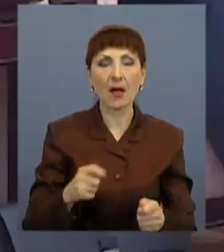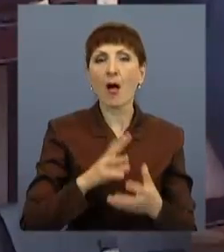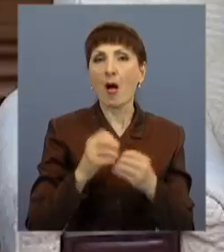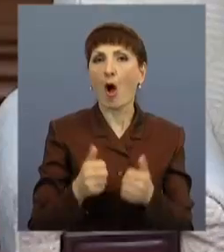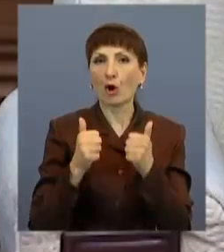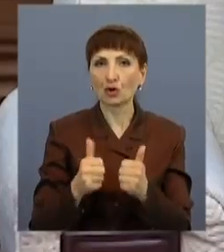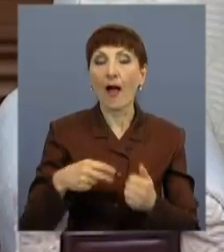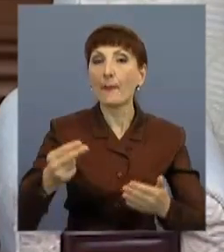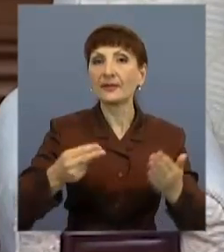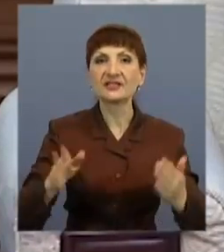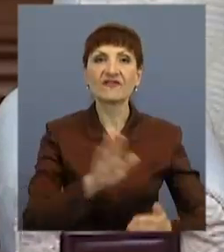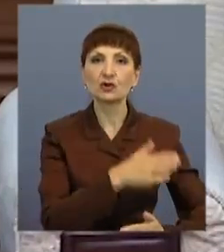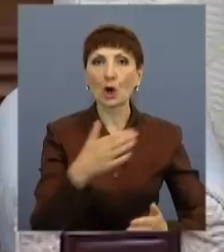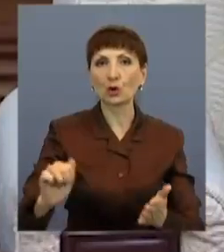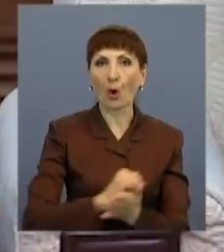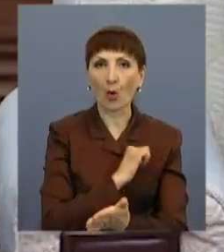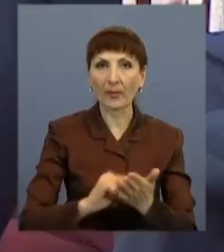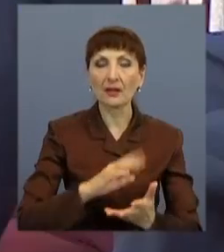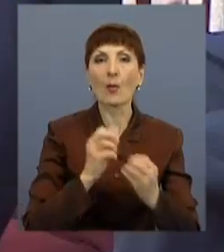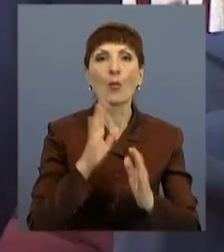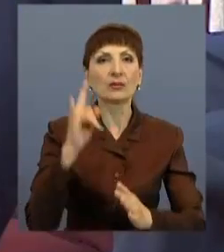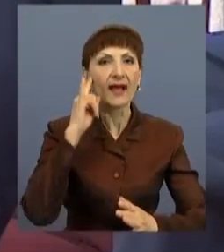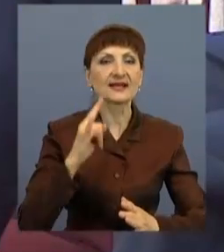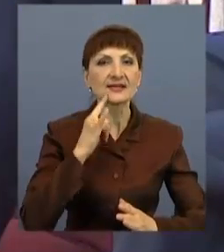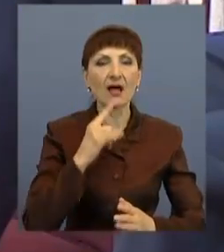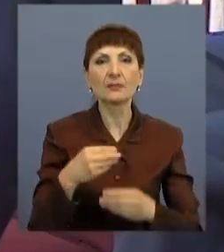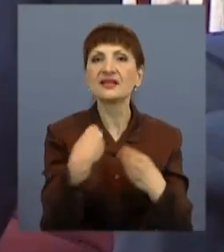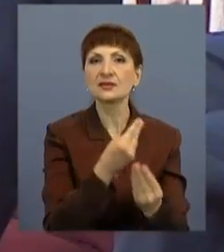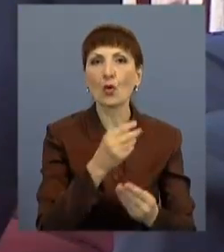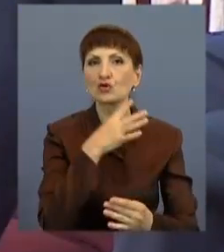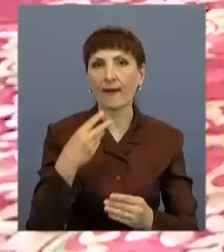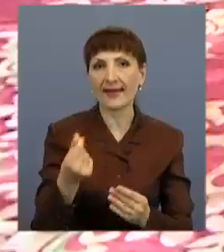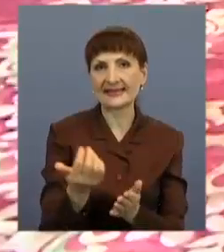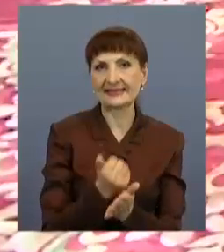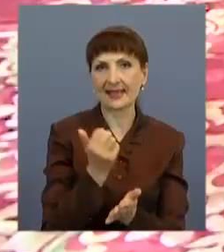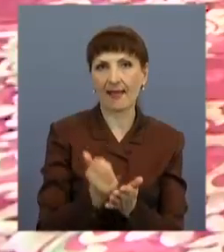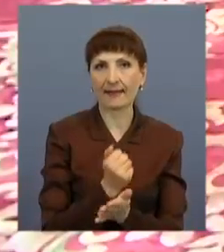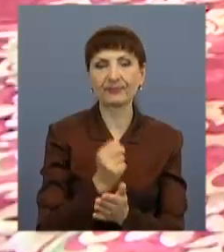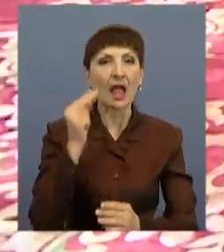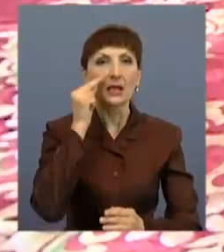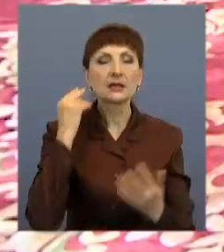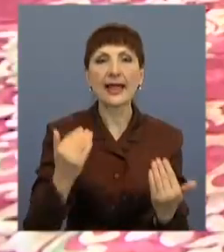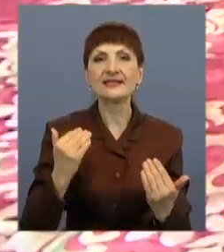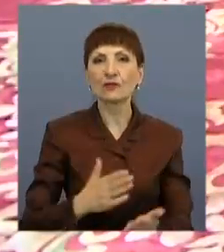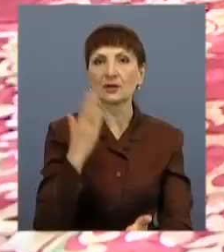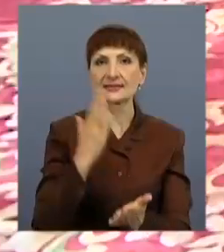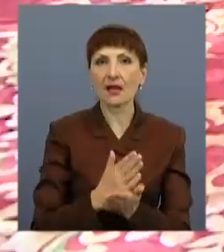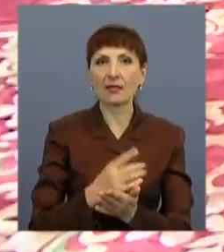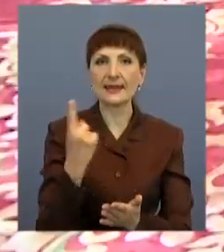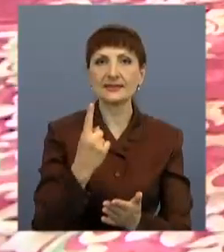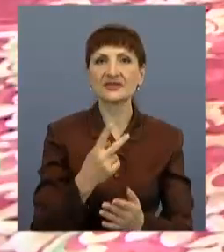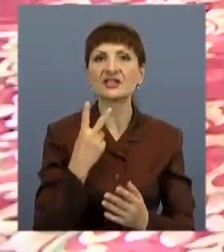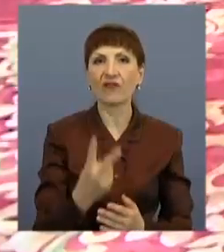а подписанные двусторонние документы принесут Казахстану неплохие дивиденды. Китай сегодня стал одним из